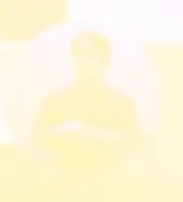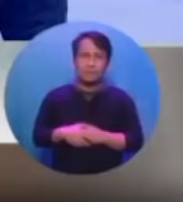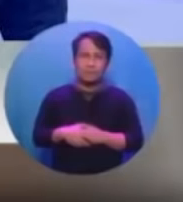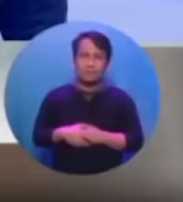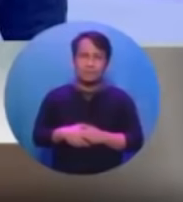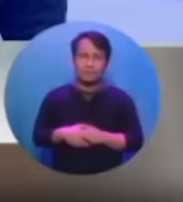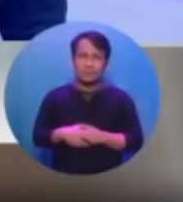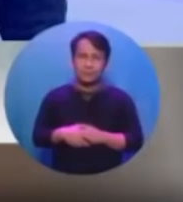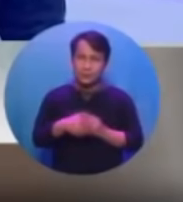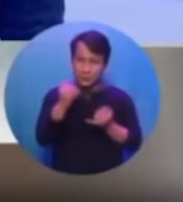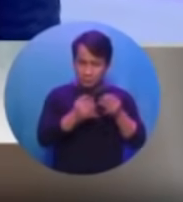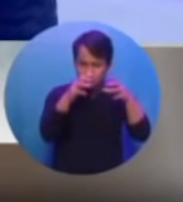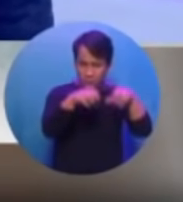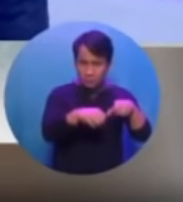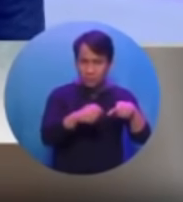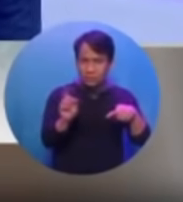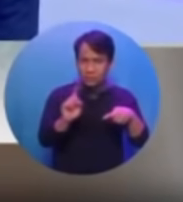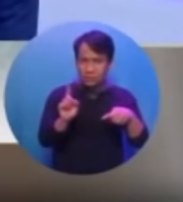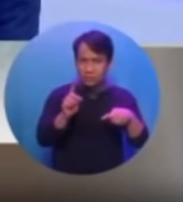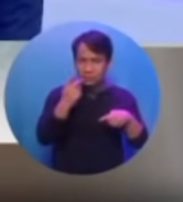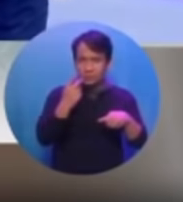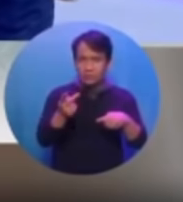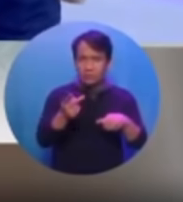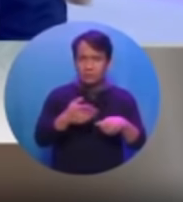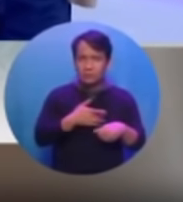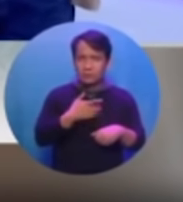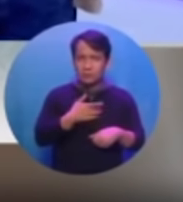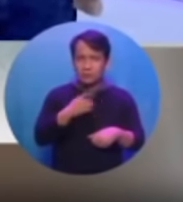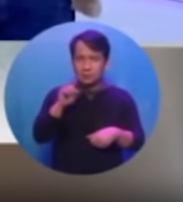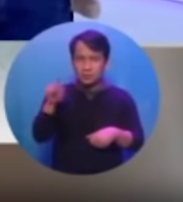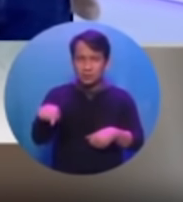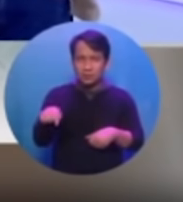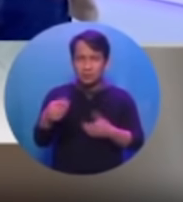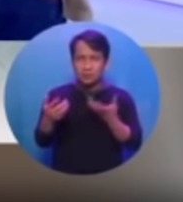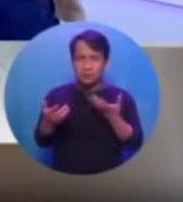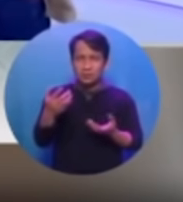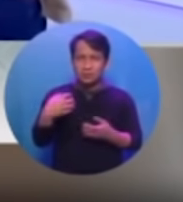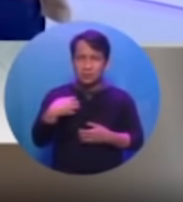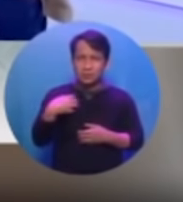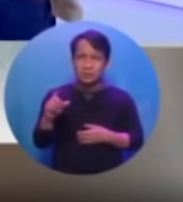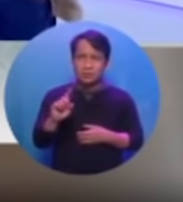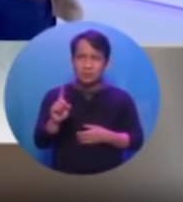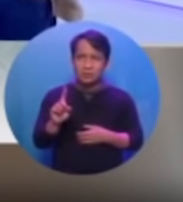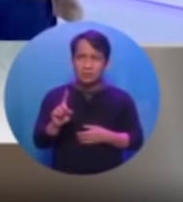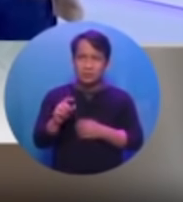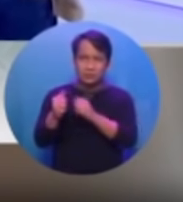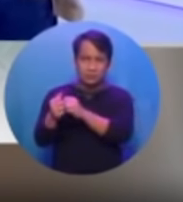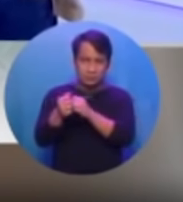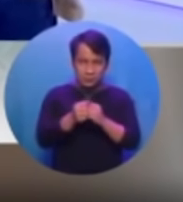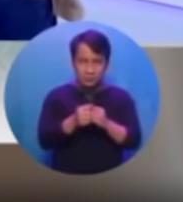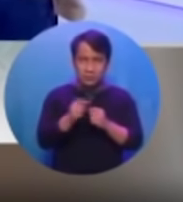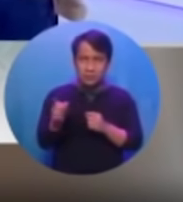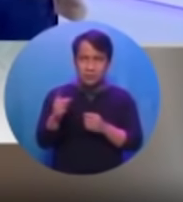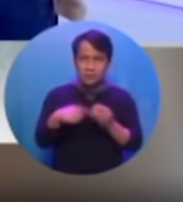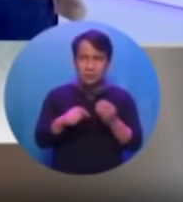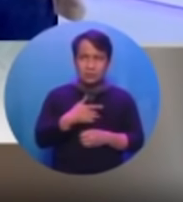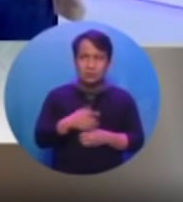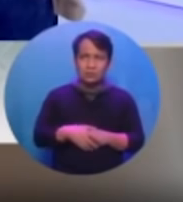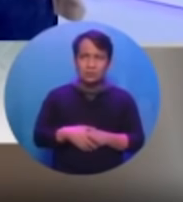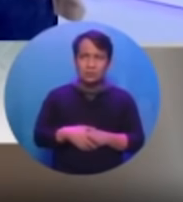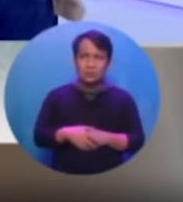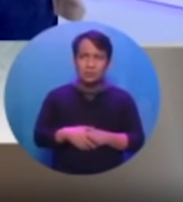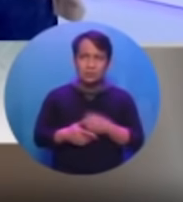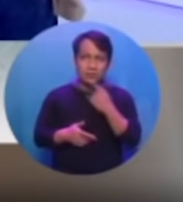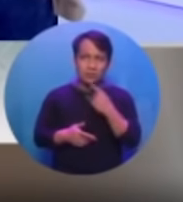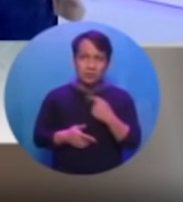po. Nung hulihin niyo po siya, ano po yung kanyang naging reaksyon nung pagdating po ninyo, mga polis, na para isama sa presinto? Ano pong reaksyon niya?